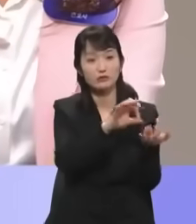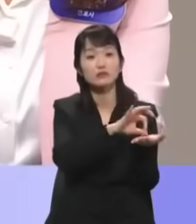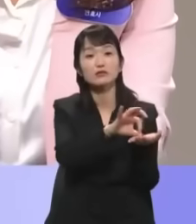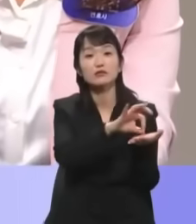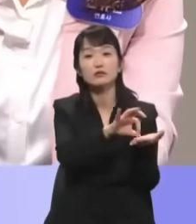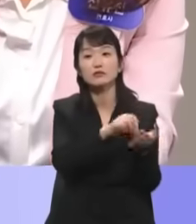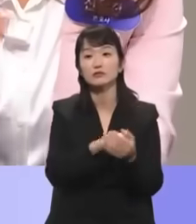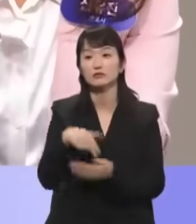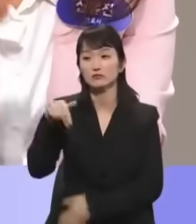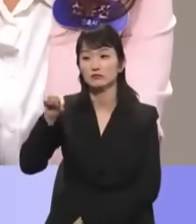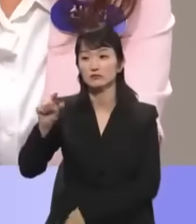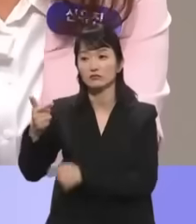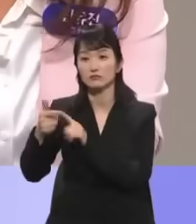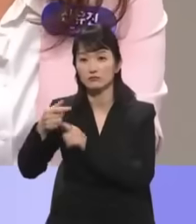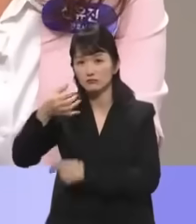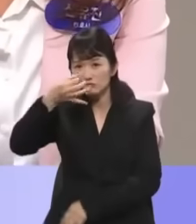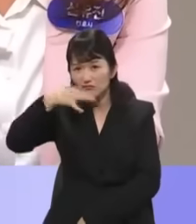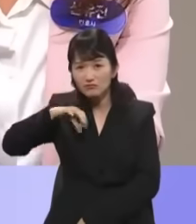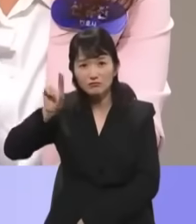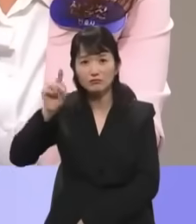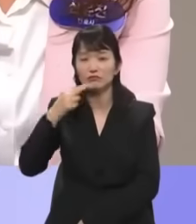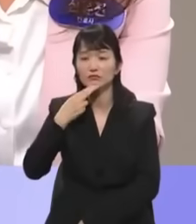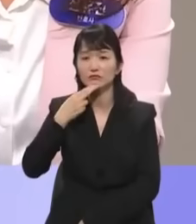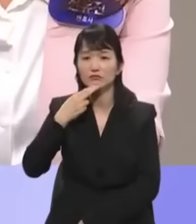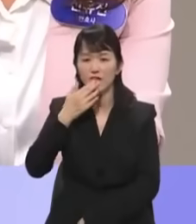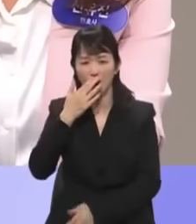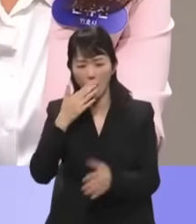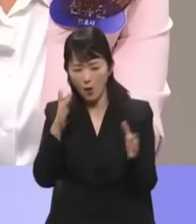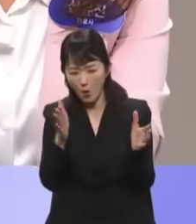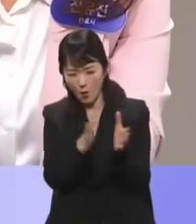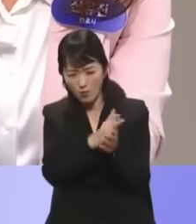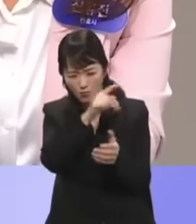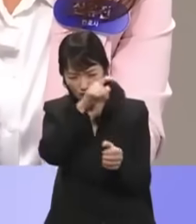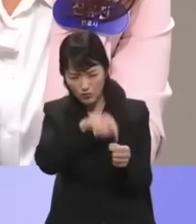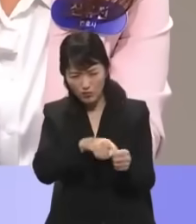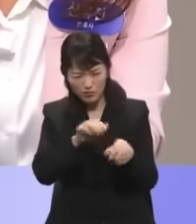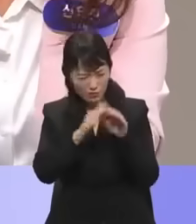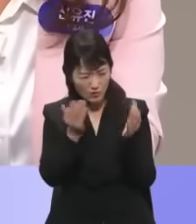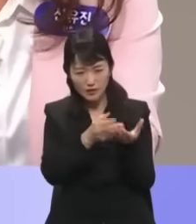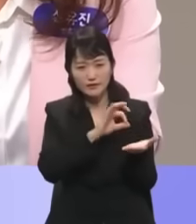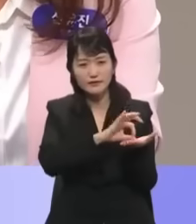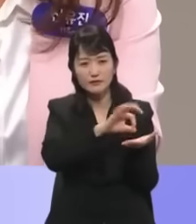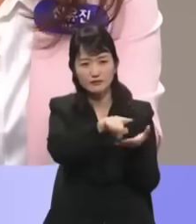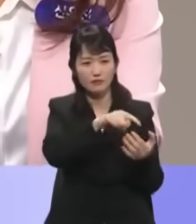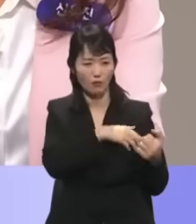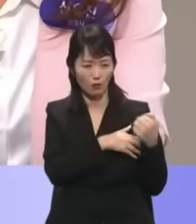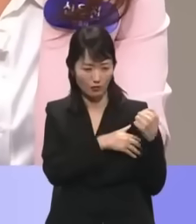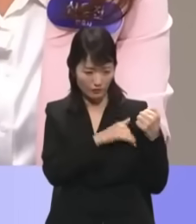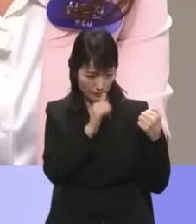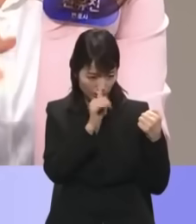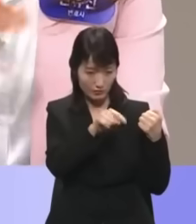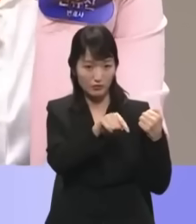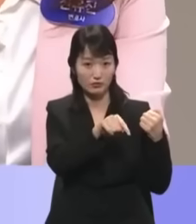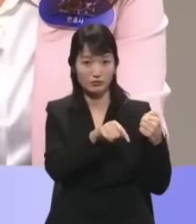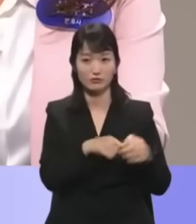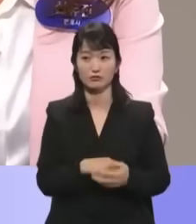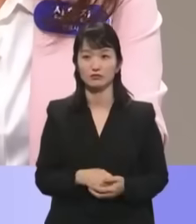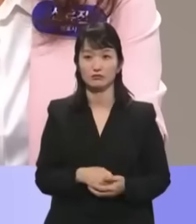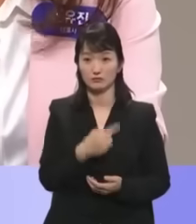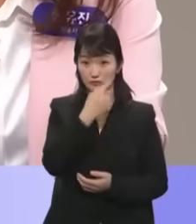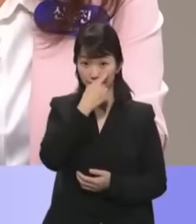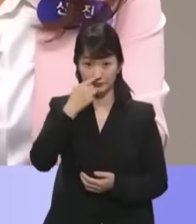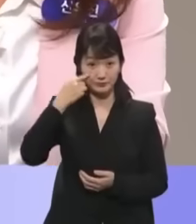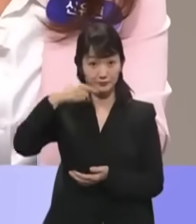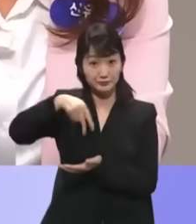전통주는 결국에 이득이 없고 그리고 공범을 위해서 다 썼고 공범이 실질적으로 실패 아니었나라고 하면은 그것이 입증이